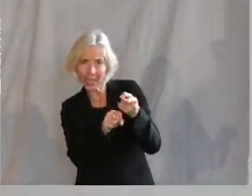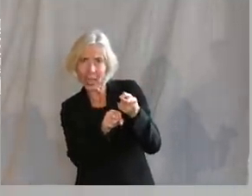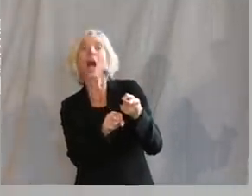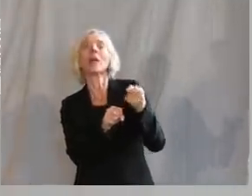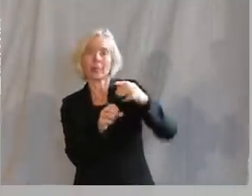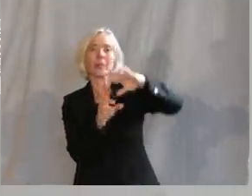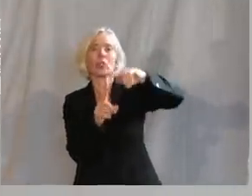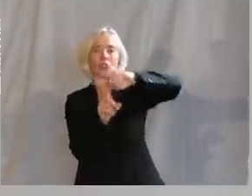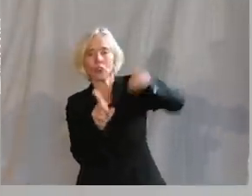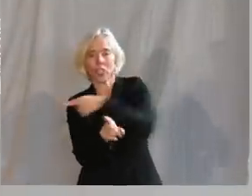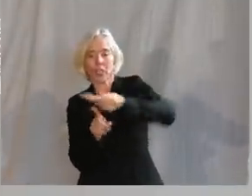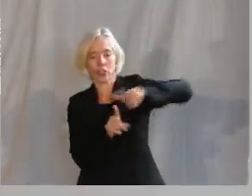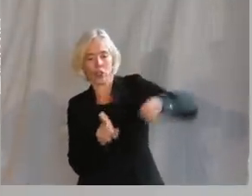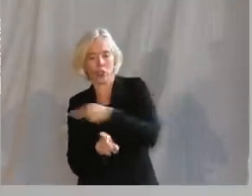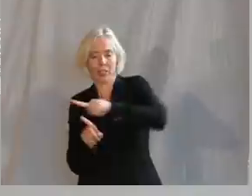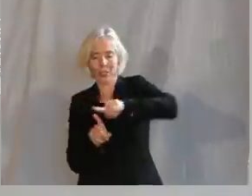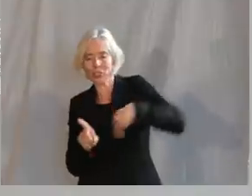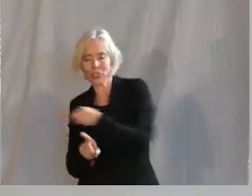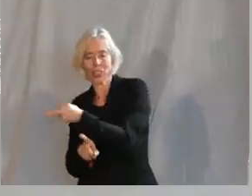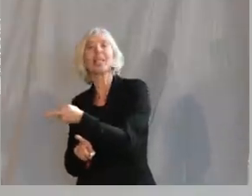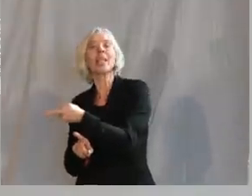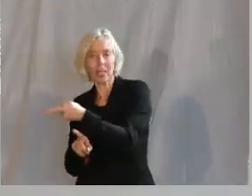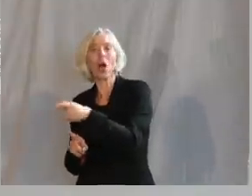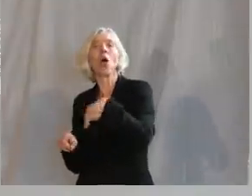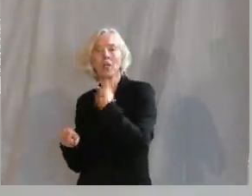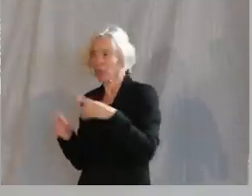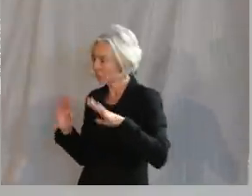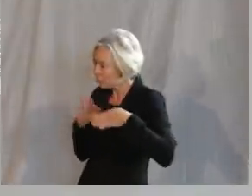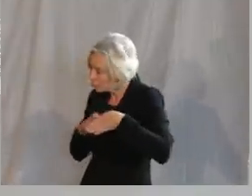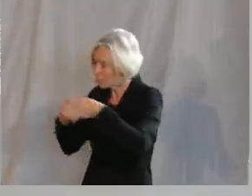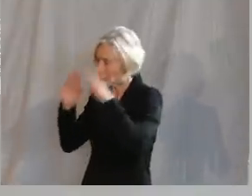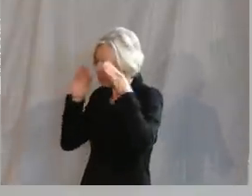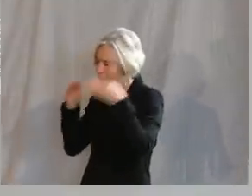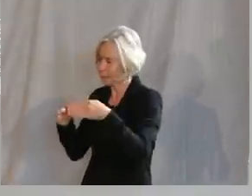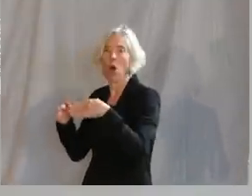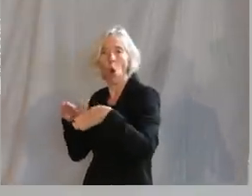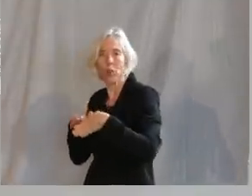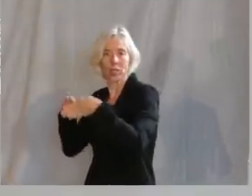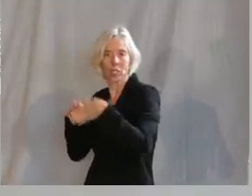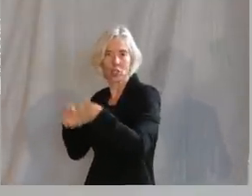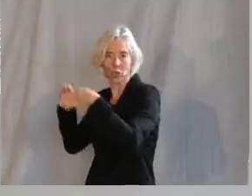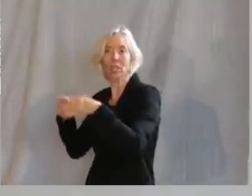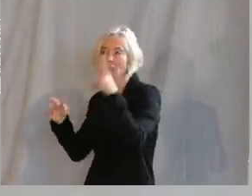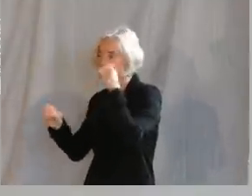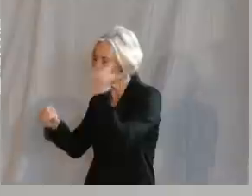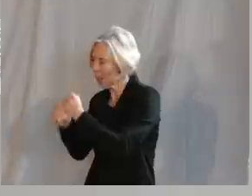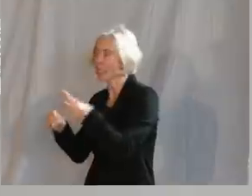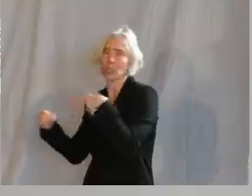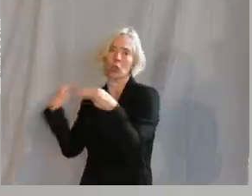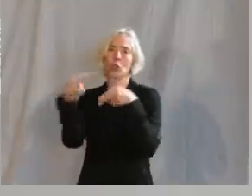ist, gehen die Kolleginnen und Kollegen wieder ganz normal zurück zu ihren Dienststellen. Darf ich dann gleich an Sie eine Anschlussfrage,